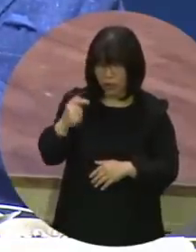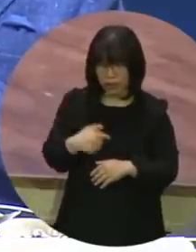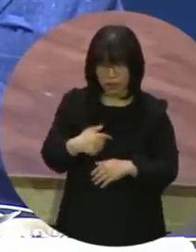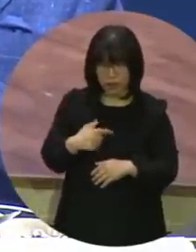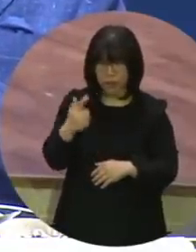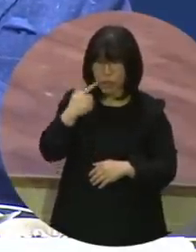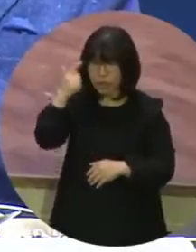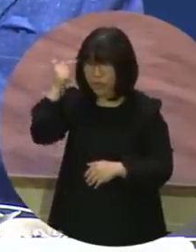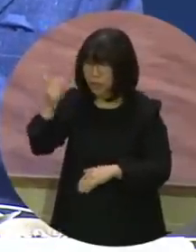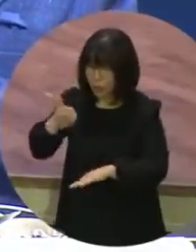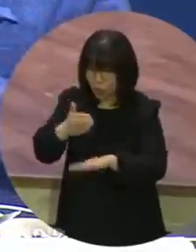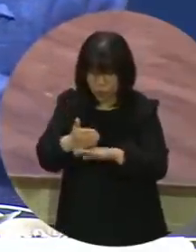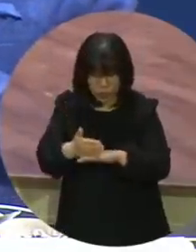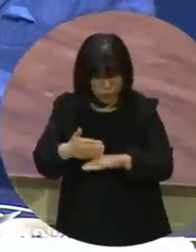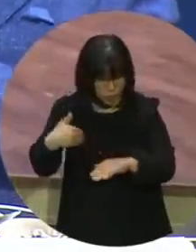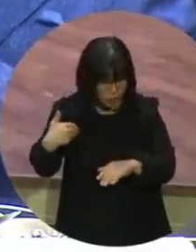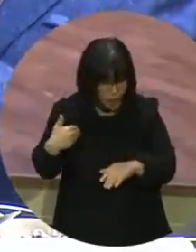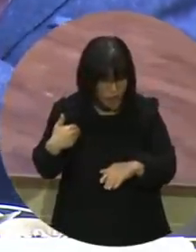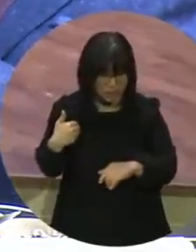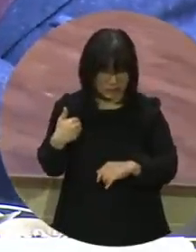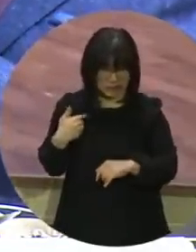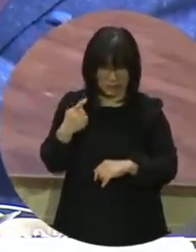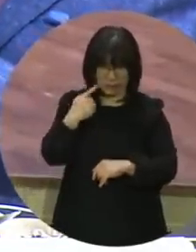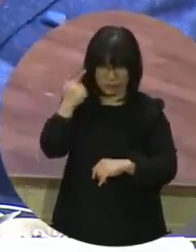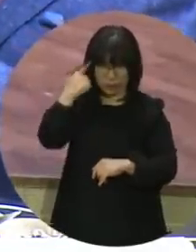한다. 땡이요, 그거는 땡.